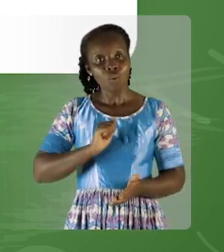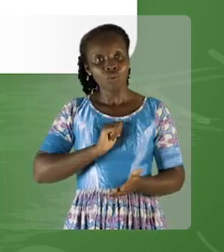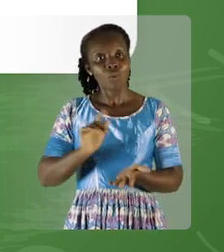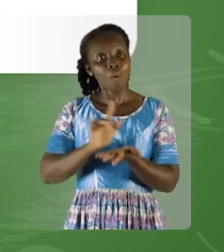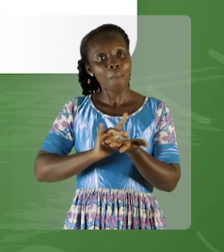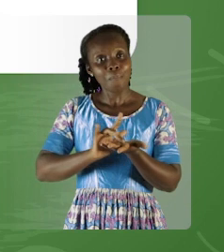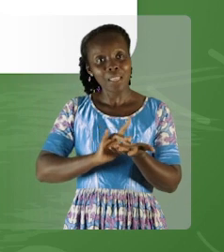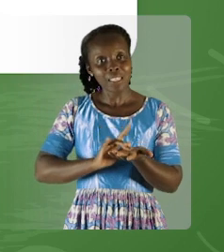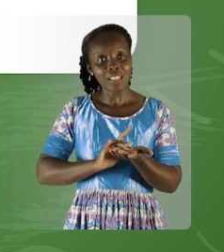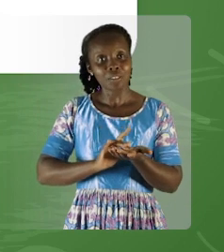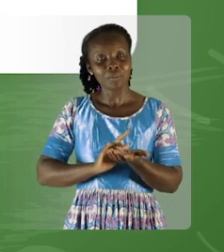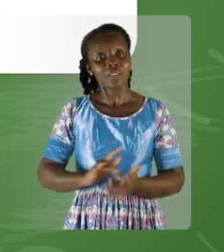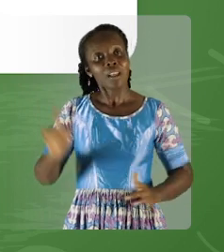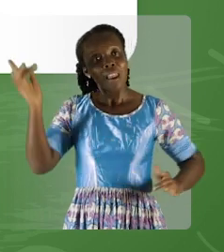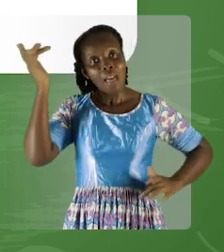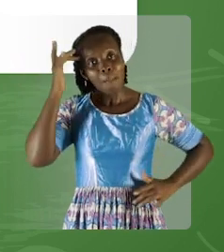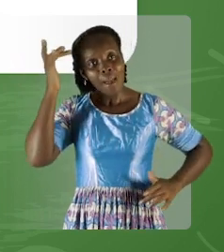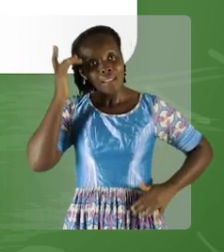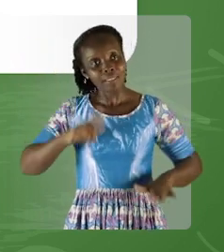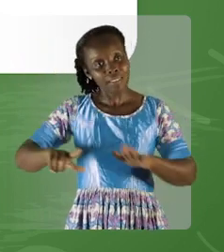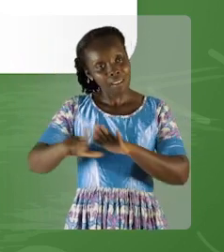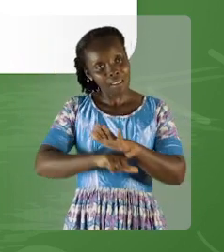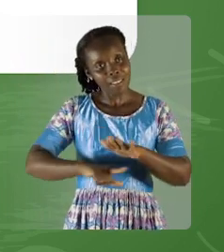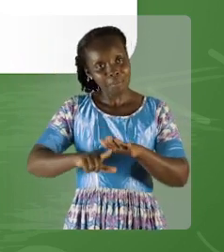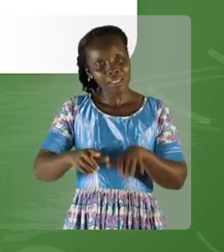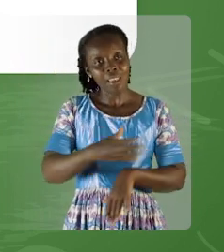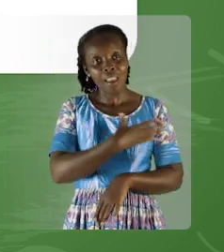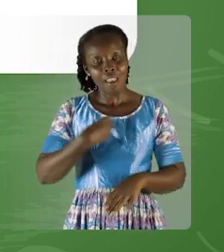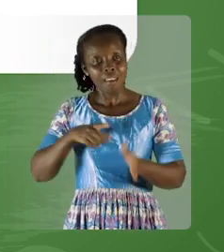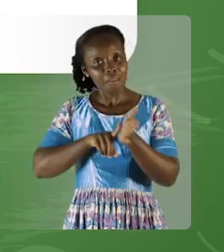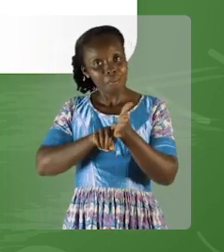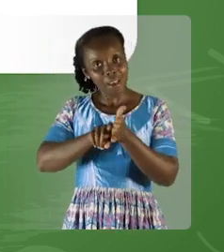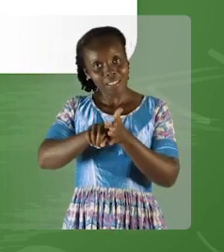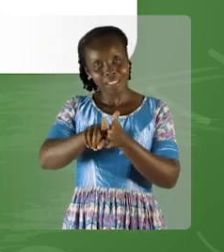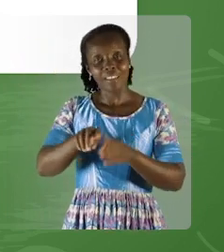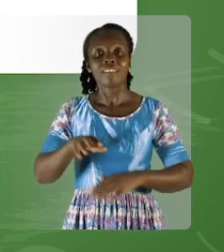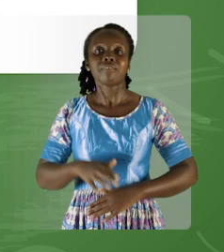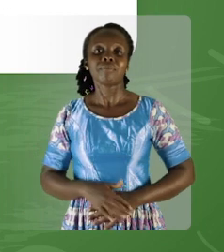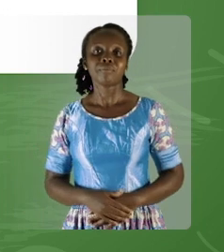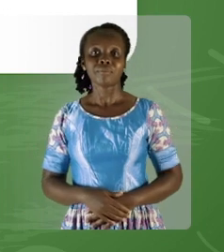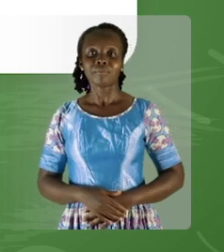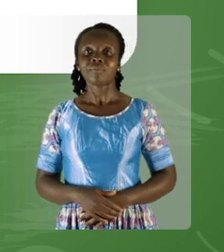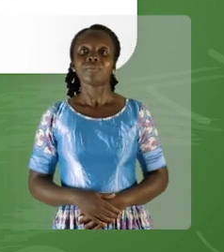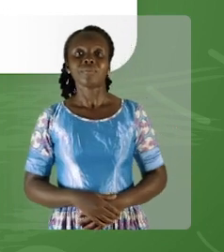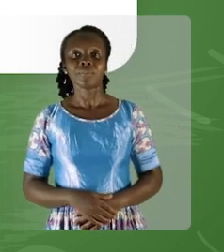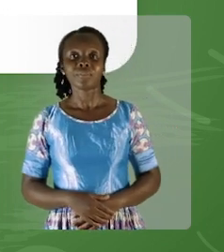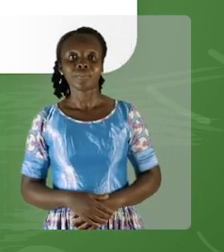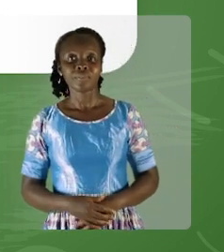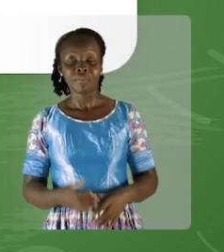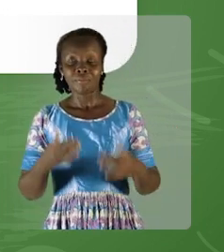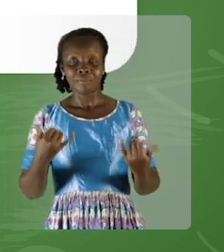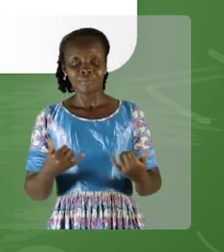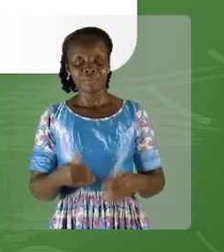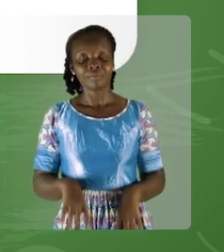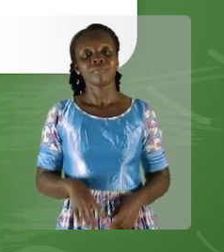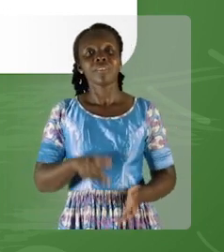contre l'automédication, les maladies endémiques et parasitaires ». Quand